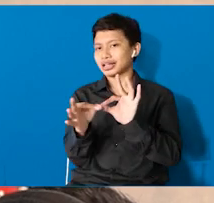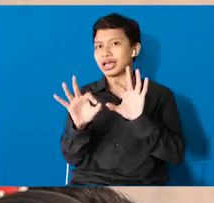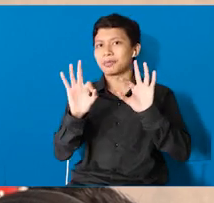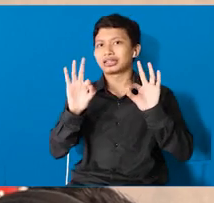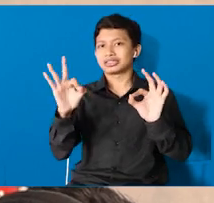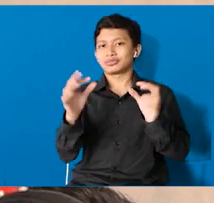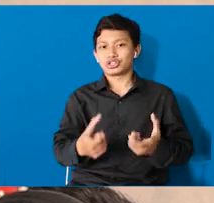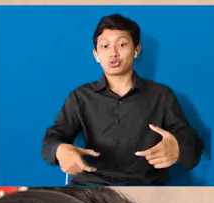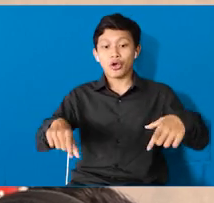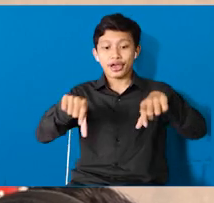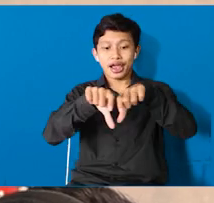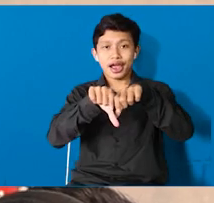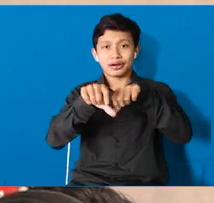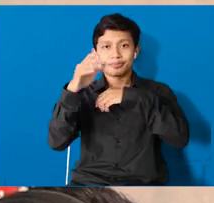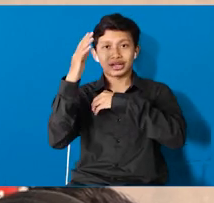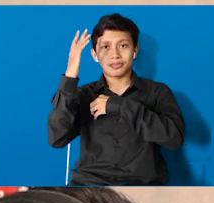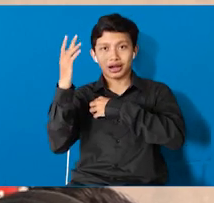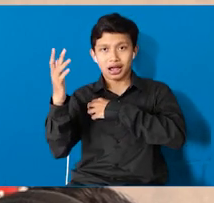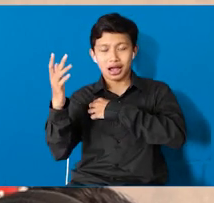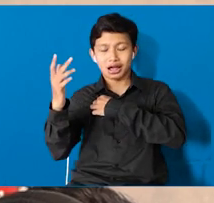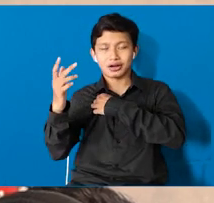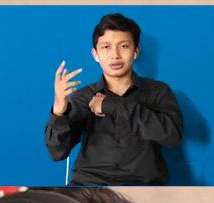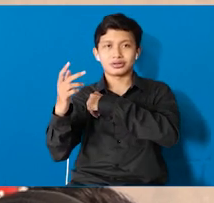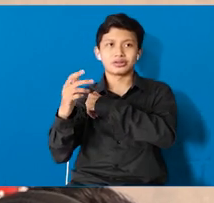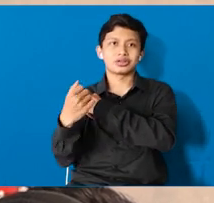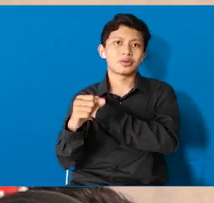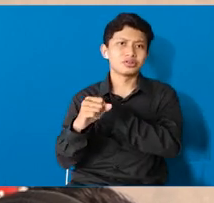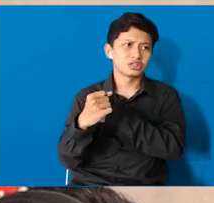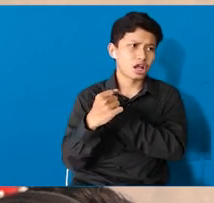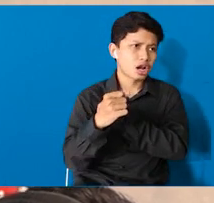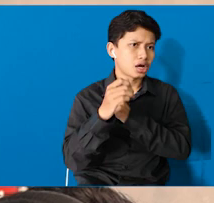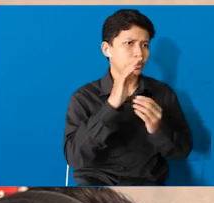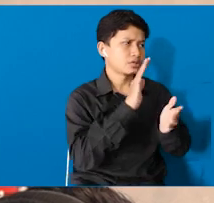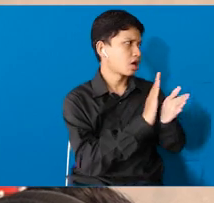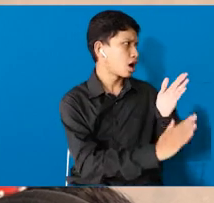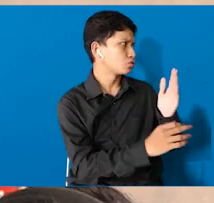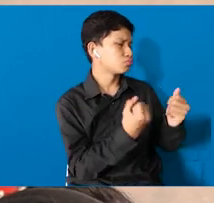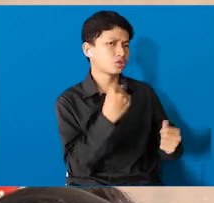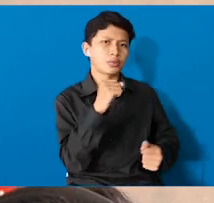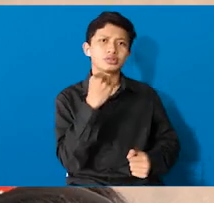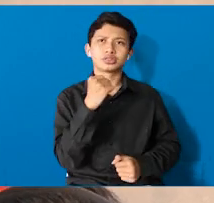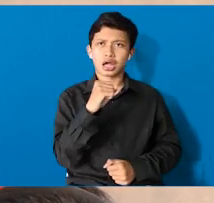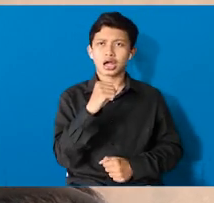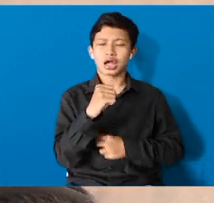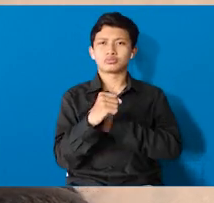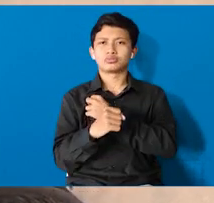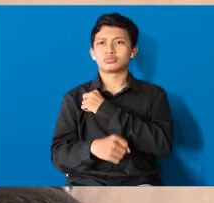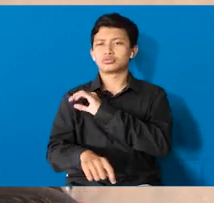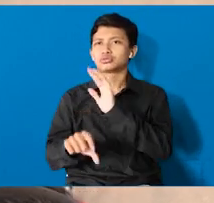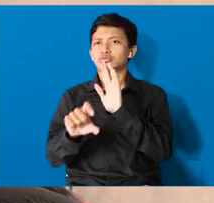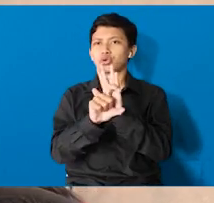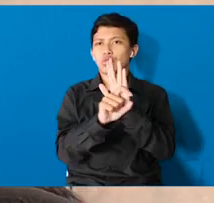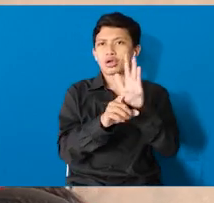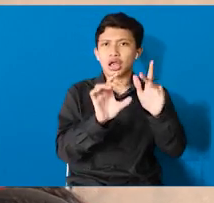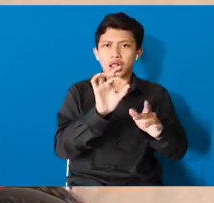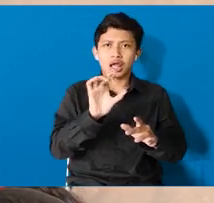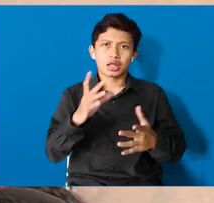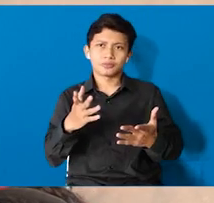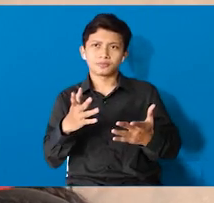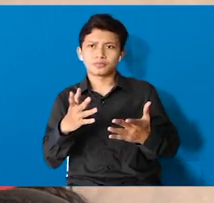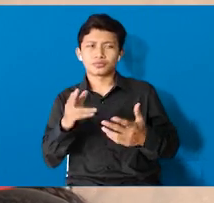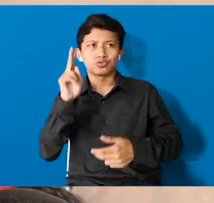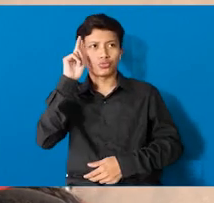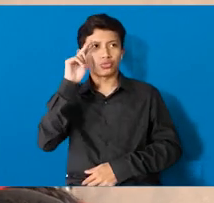yang masih begitu berpikiran kurang gak maju, dia kita selaku mungkin pengurus dan sebagainya, kita berusaha